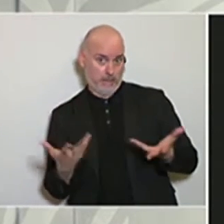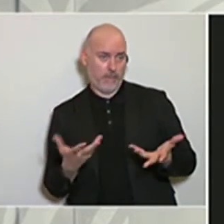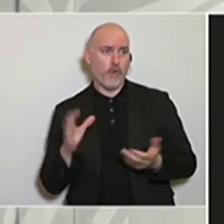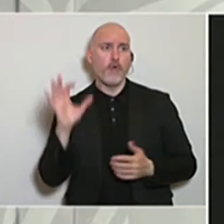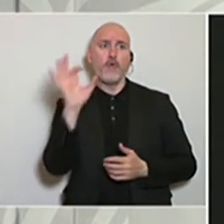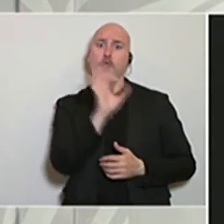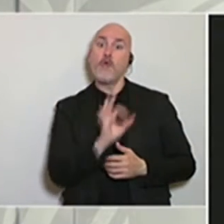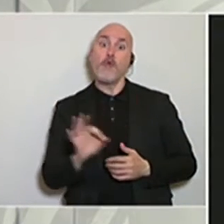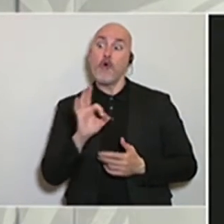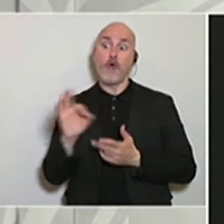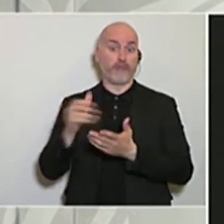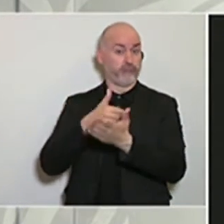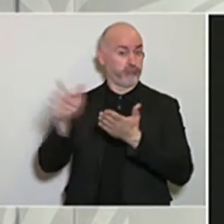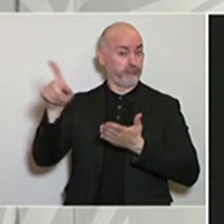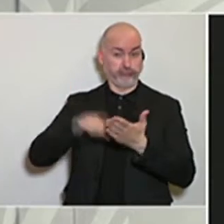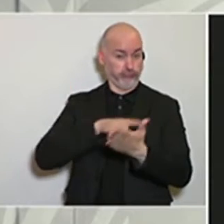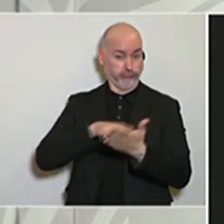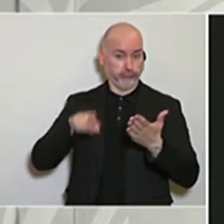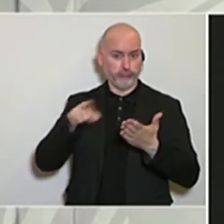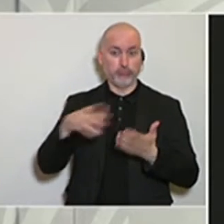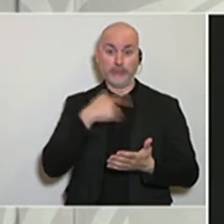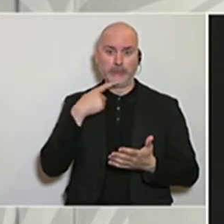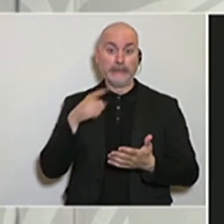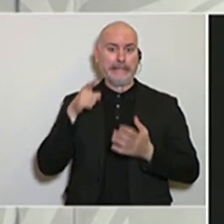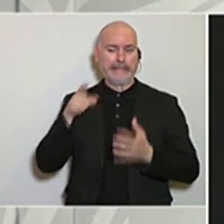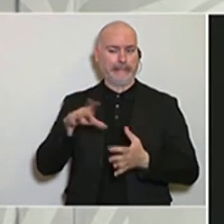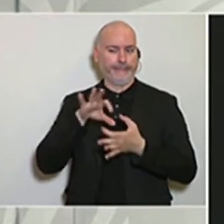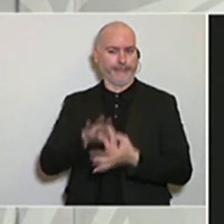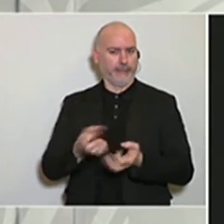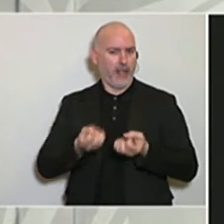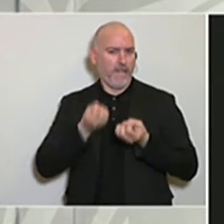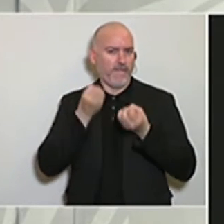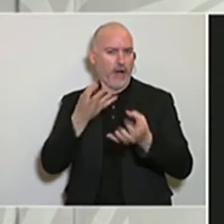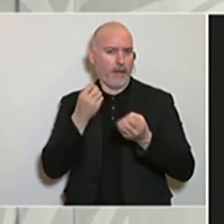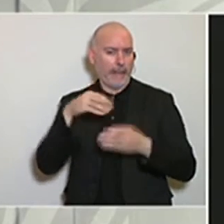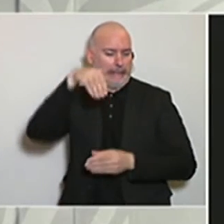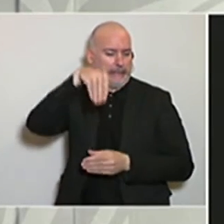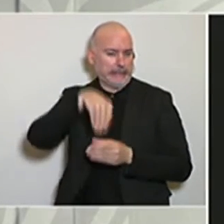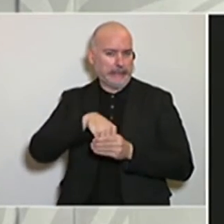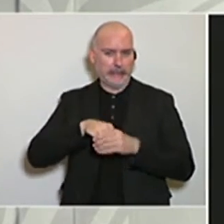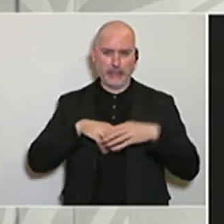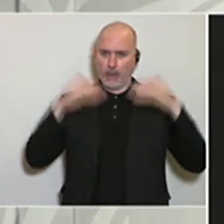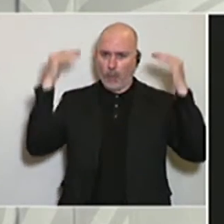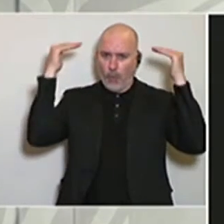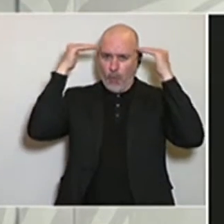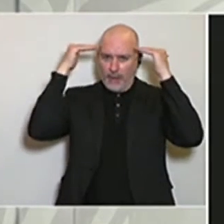afer posa de manifest el biaix ideològic que tenen els informes de la Guàrdia Civil en determinats